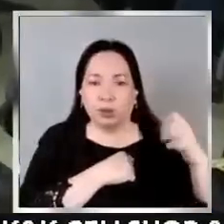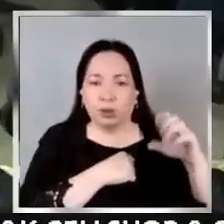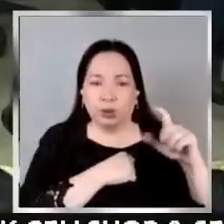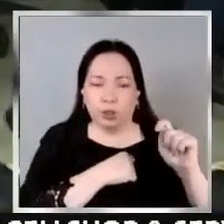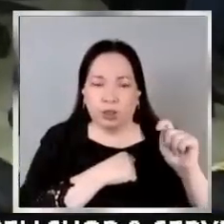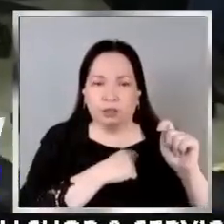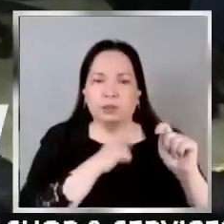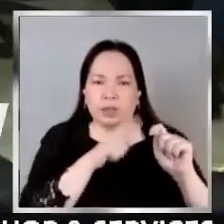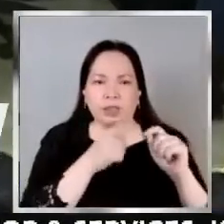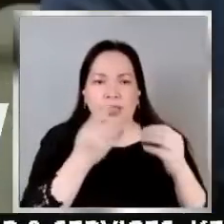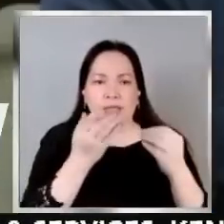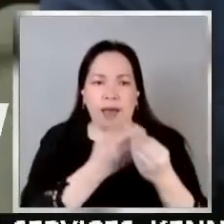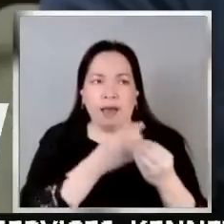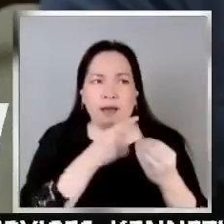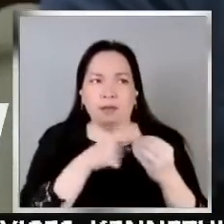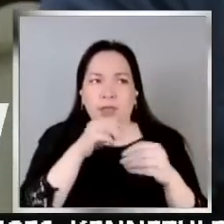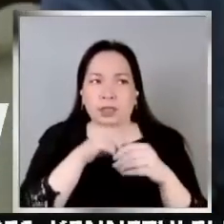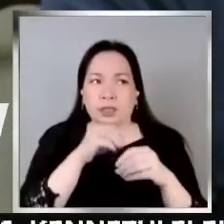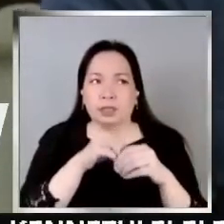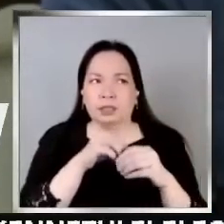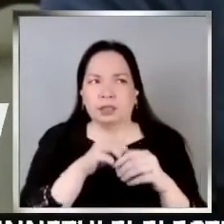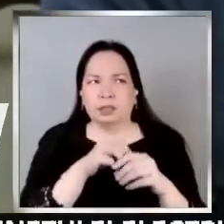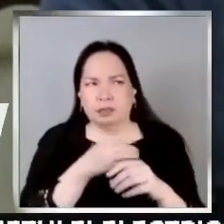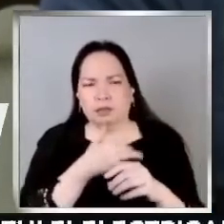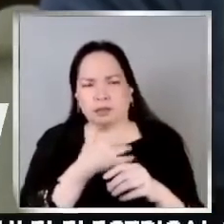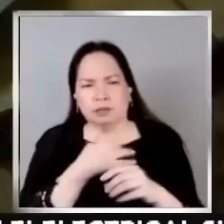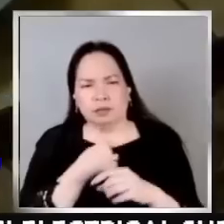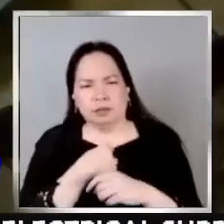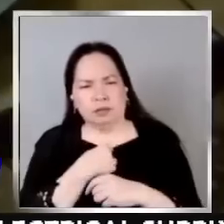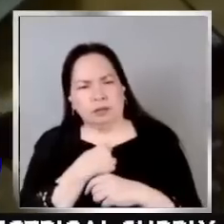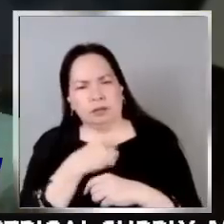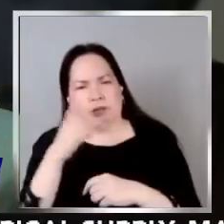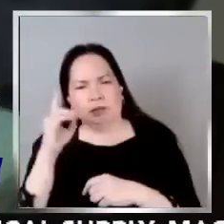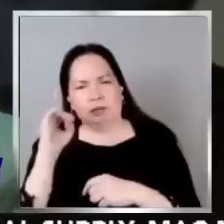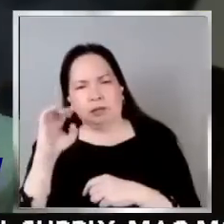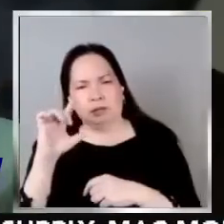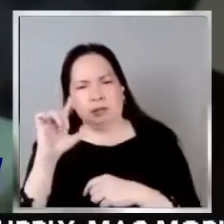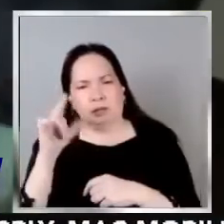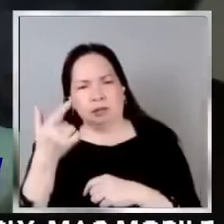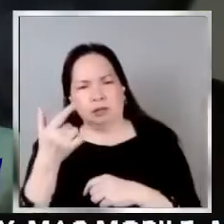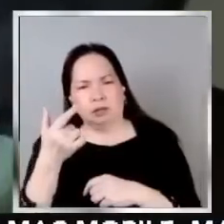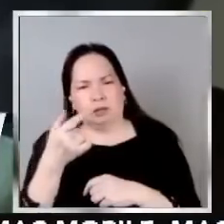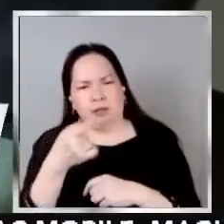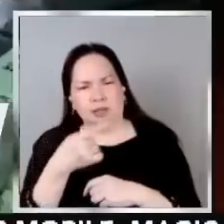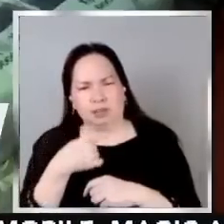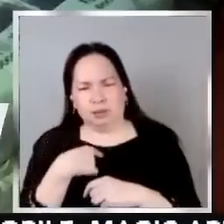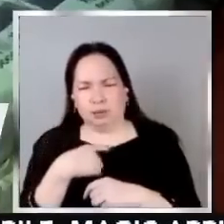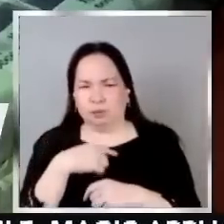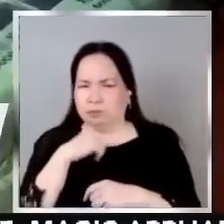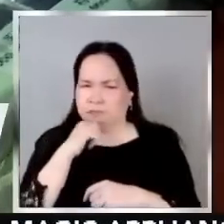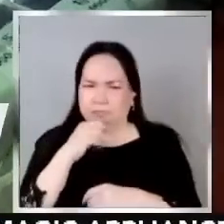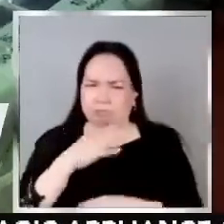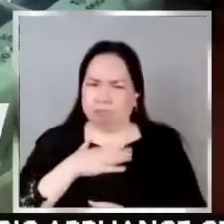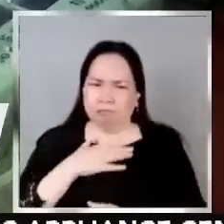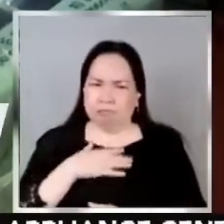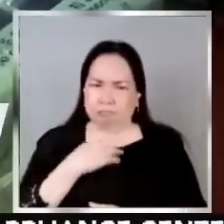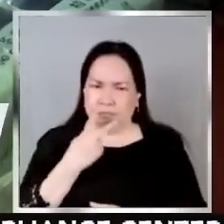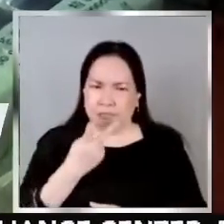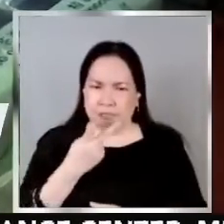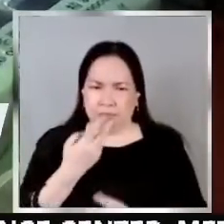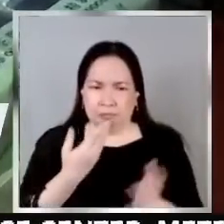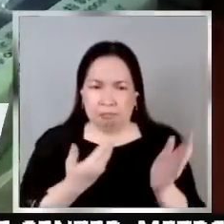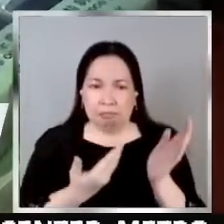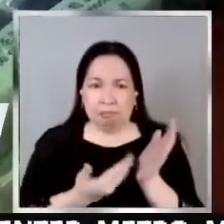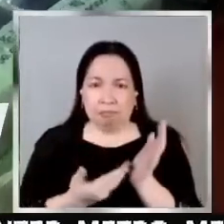ng Interior Secretary. Hindi ako masaya. Sa mga ebidensya nakikita ko, maraming involved